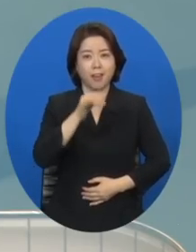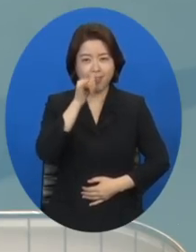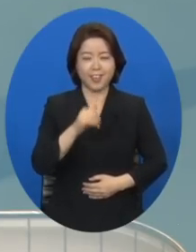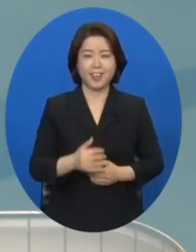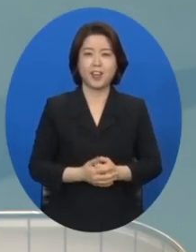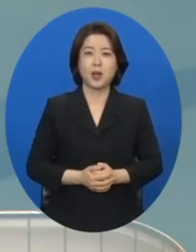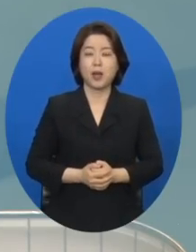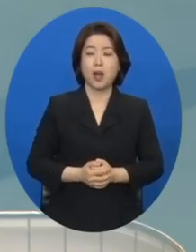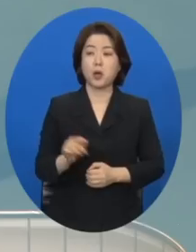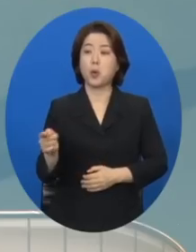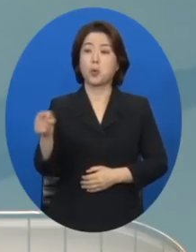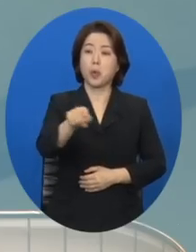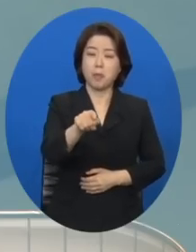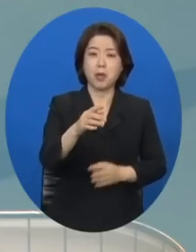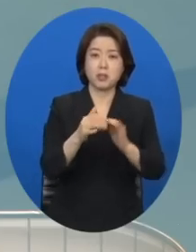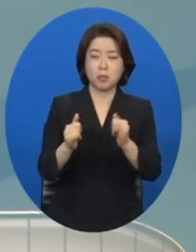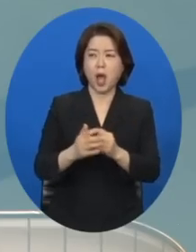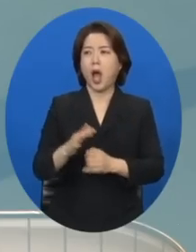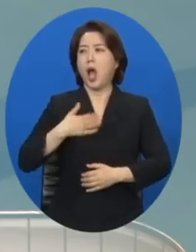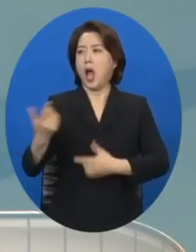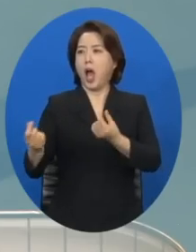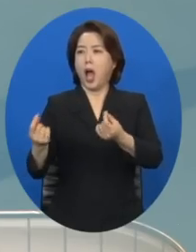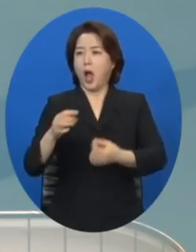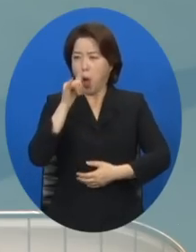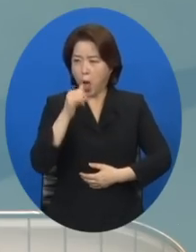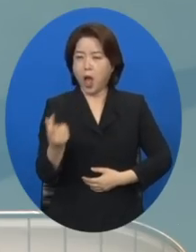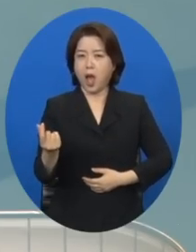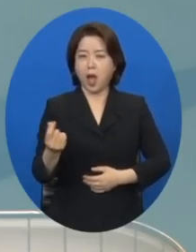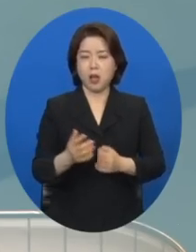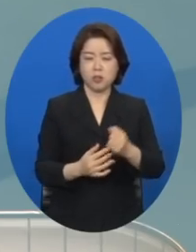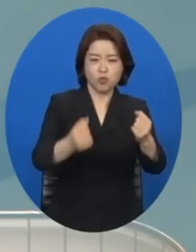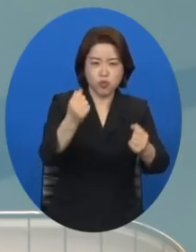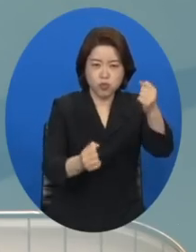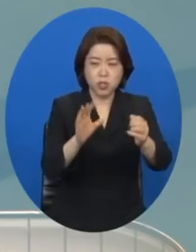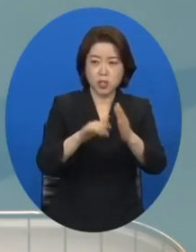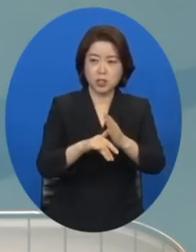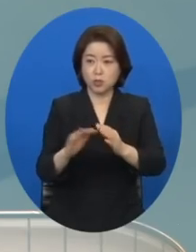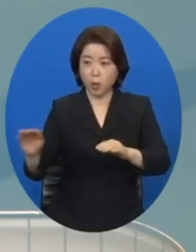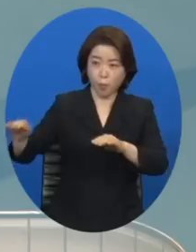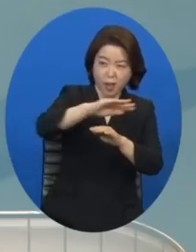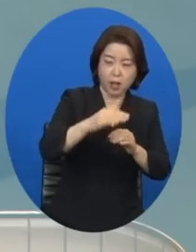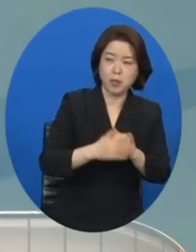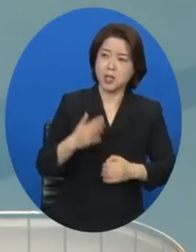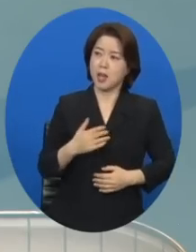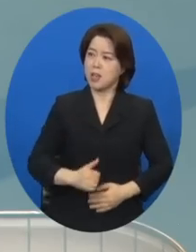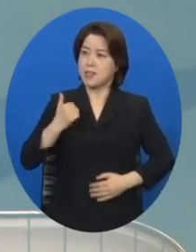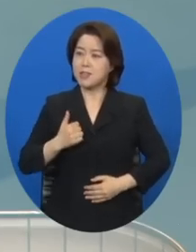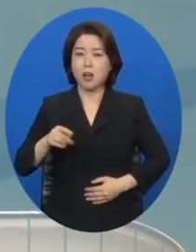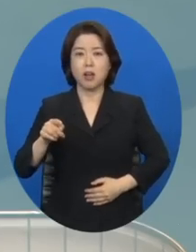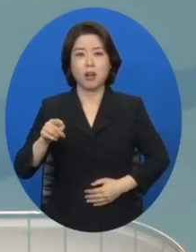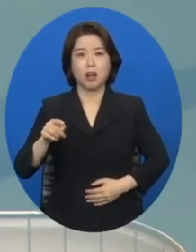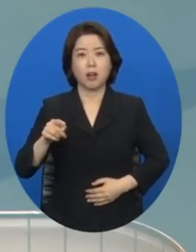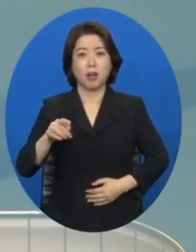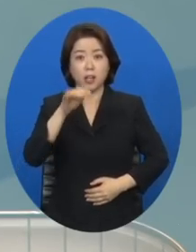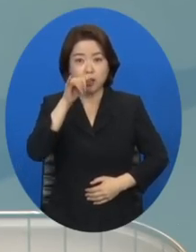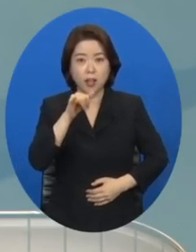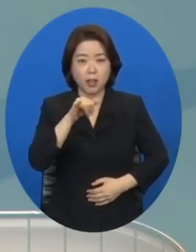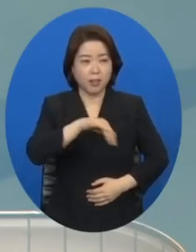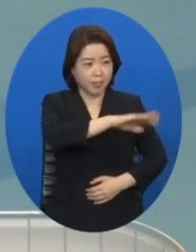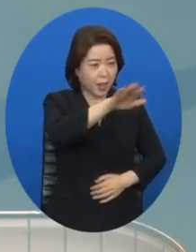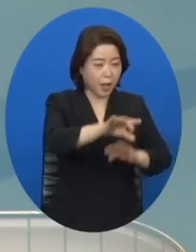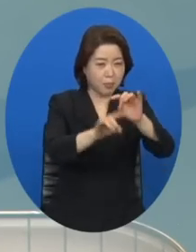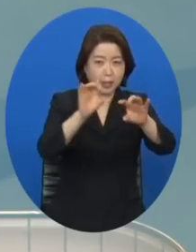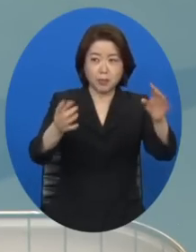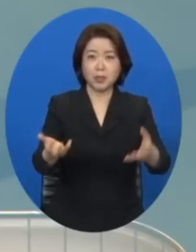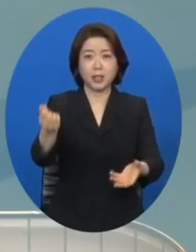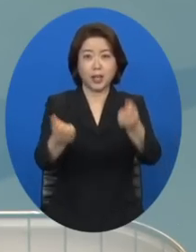그 옆에 있는 분도 자기도 그것이 있어요 운전할 때 누가 확 가면 갑자기 저도 모르게 욱하고 나는 모두 그런 것이 있지